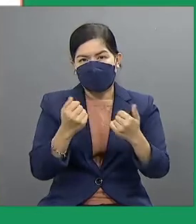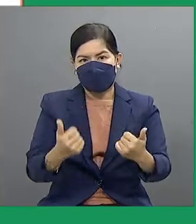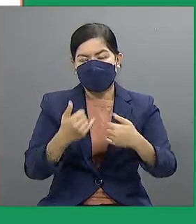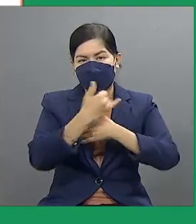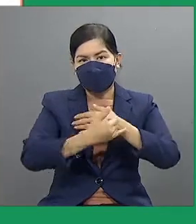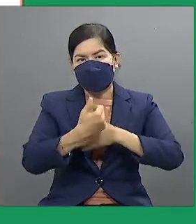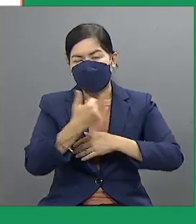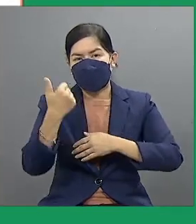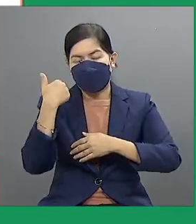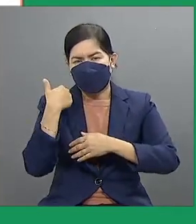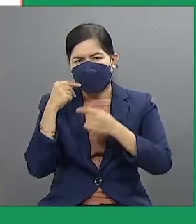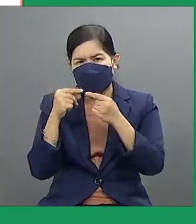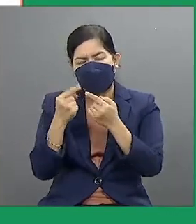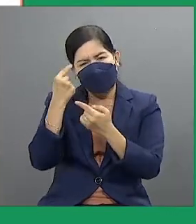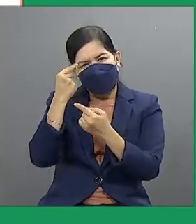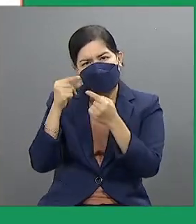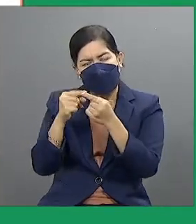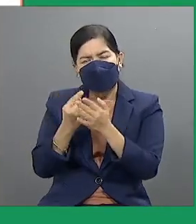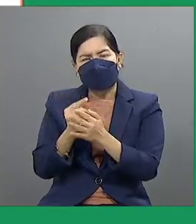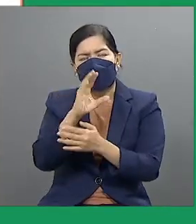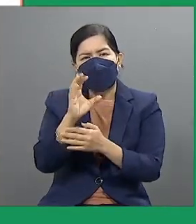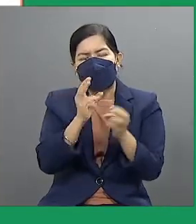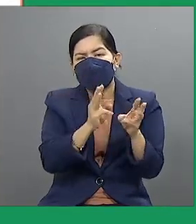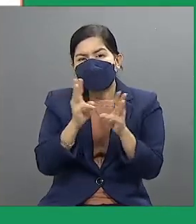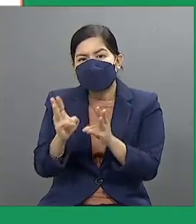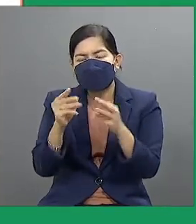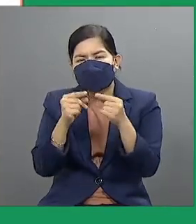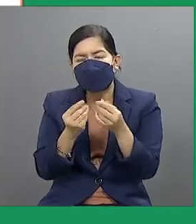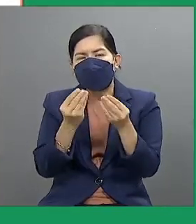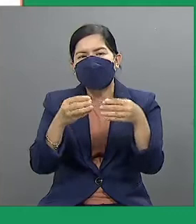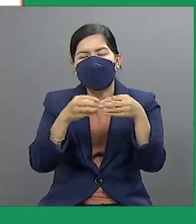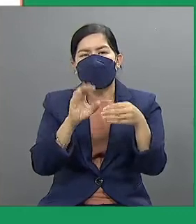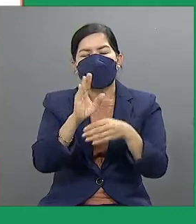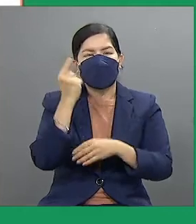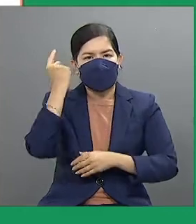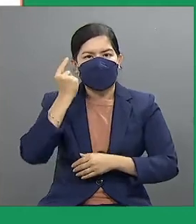ะภายใต้มุมมองแบบนี้ค่ะเราก็เลยมองว่าธุรกิจท่